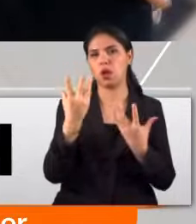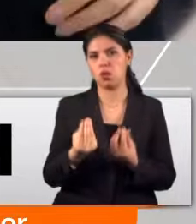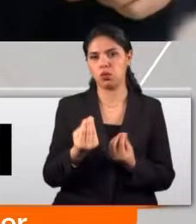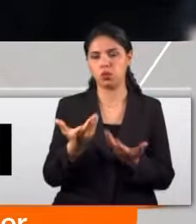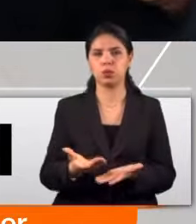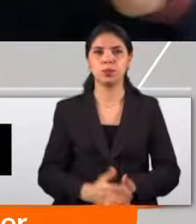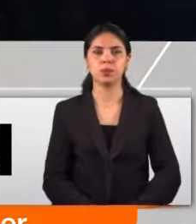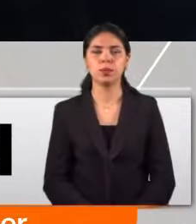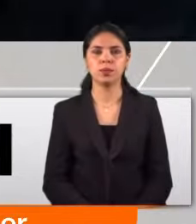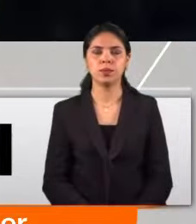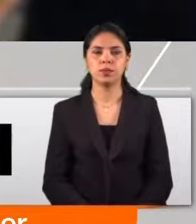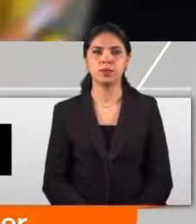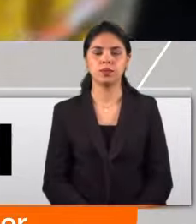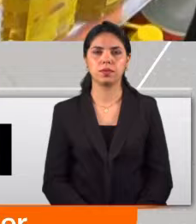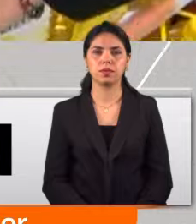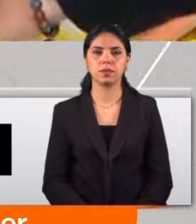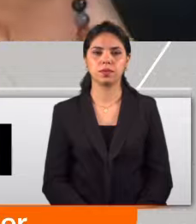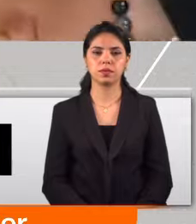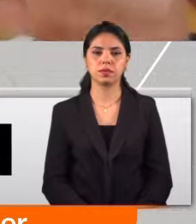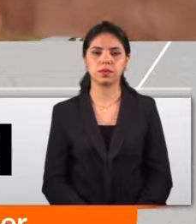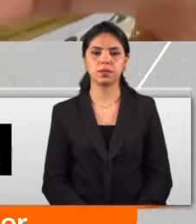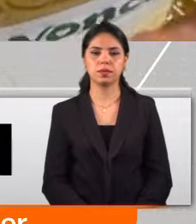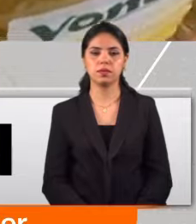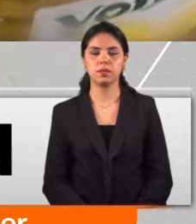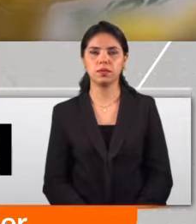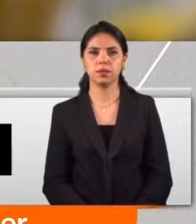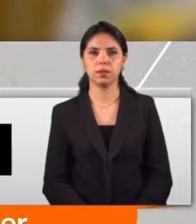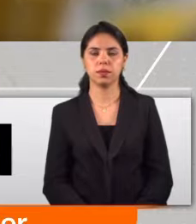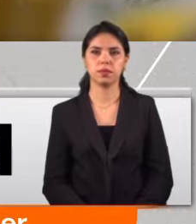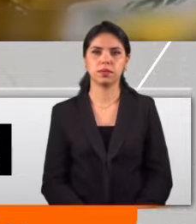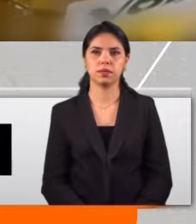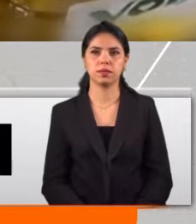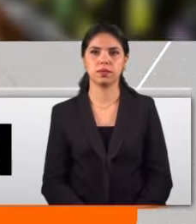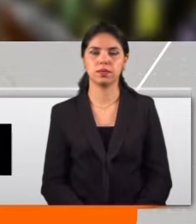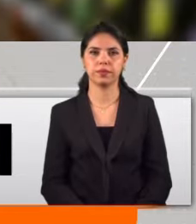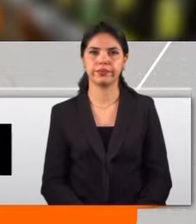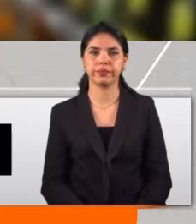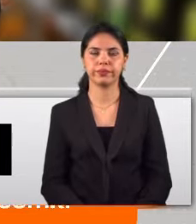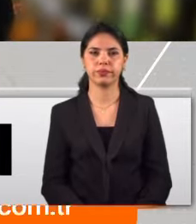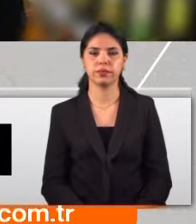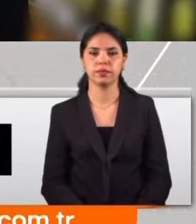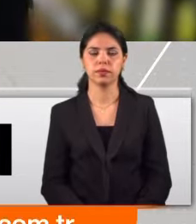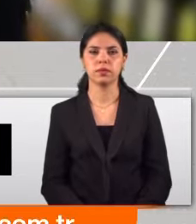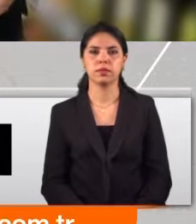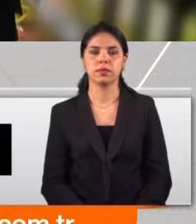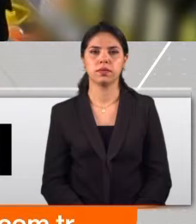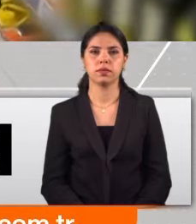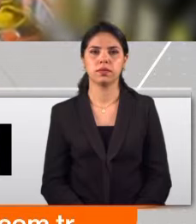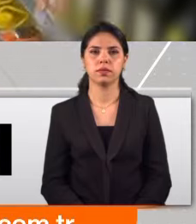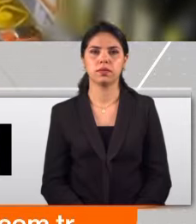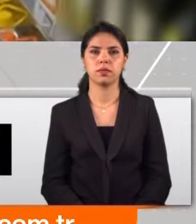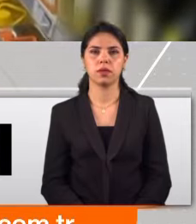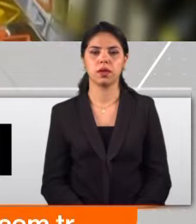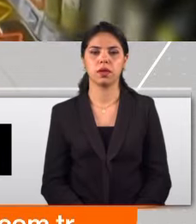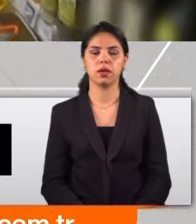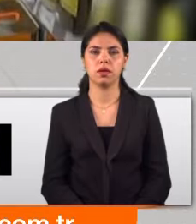zincir marketteyiz. İşte burada 3 litre zeytinyağı 739 lira 95 kuruş. Şimdi başka bir zincir markete geldik. İşte burada